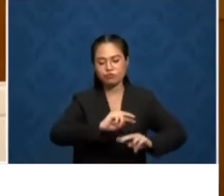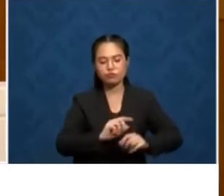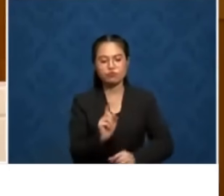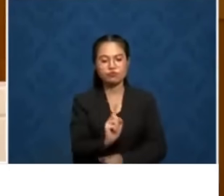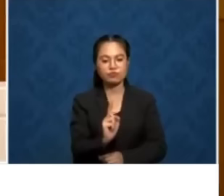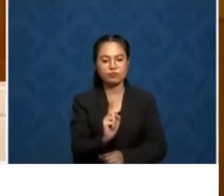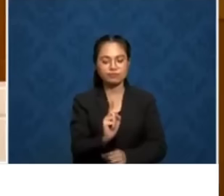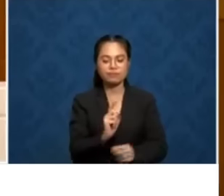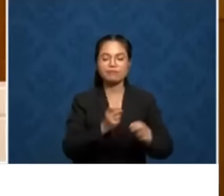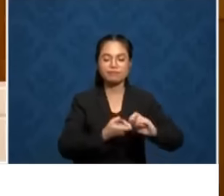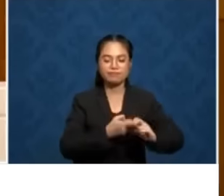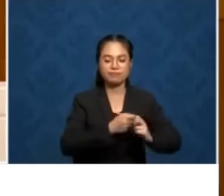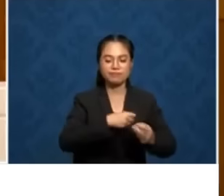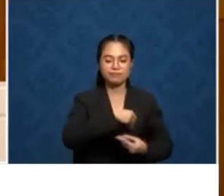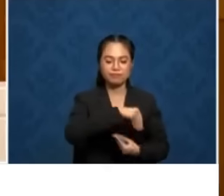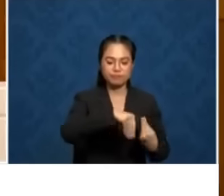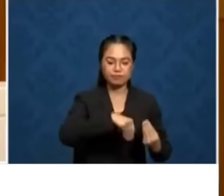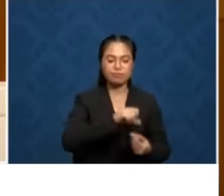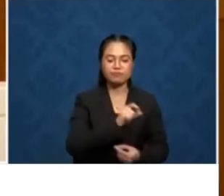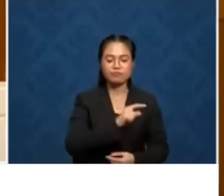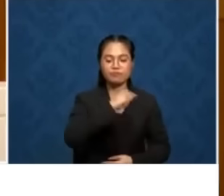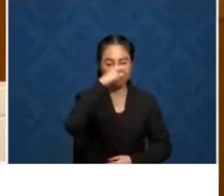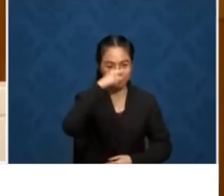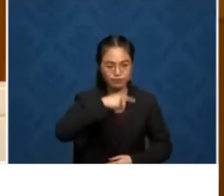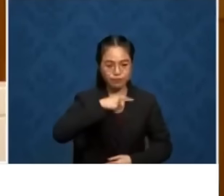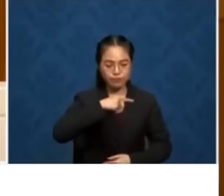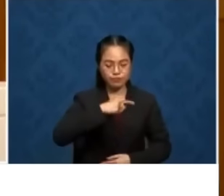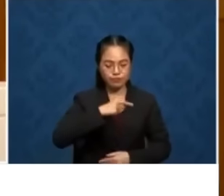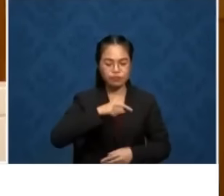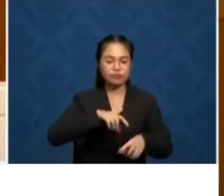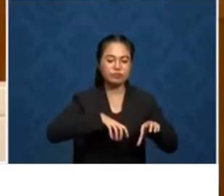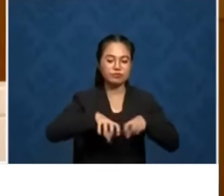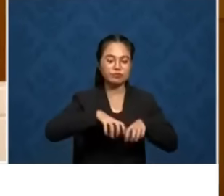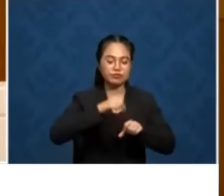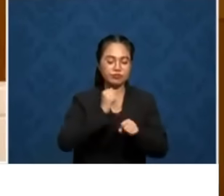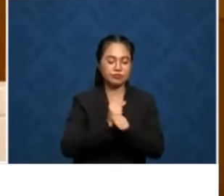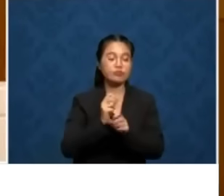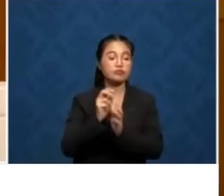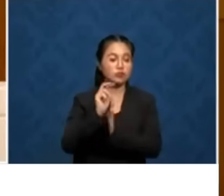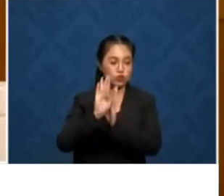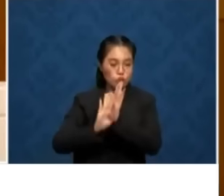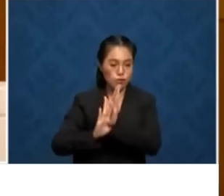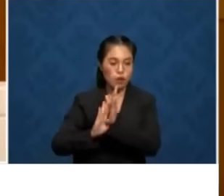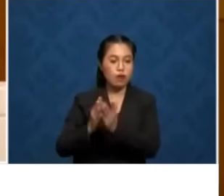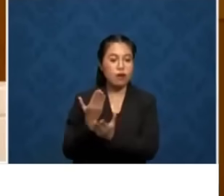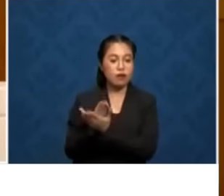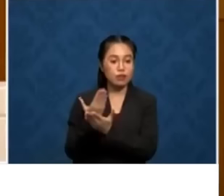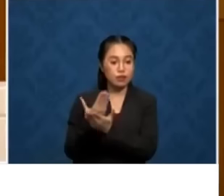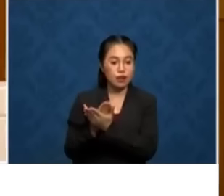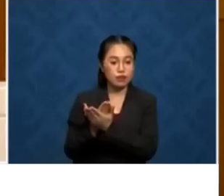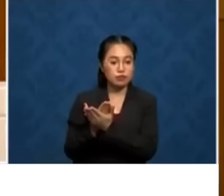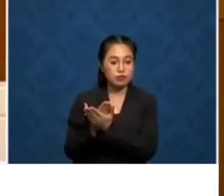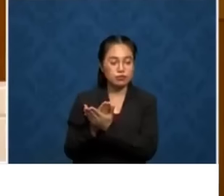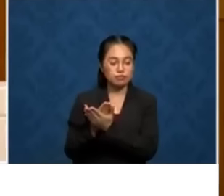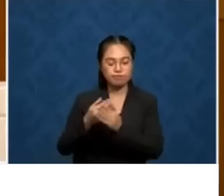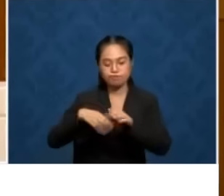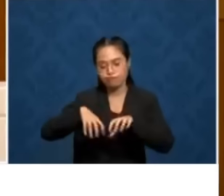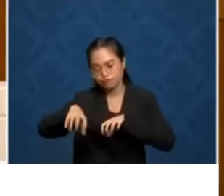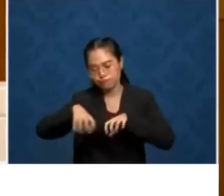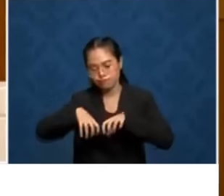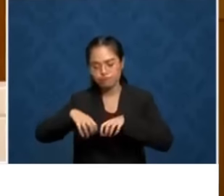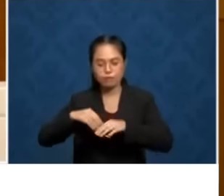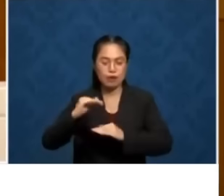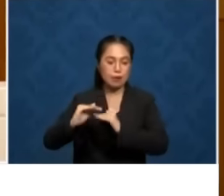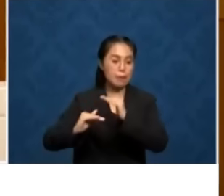เศรษฐกิจของประเทศและดำเนินนโยบายการคลังโดยบริหารค่าใช้จ่ายในการพัฒนาประเทศ